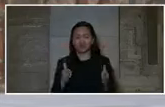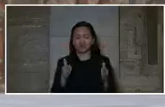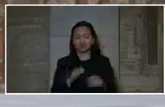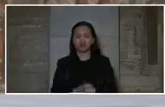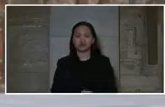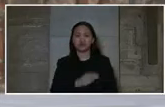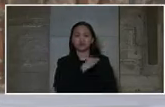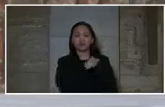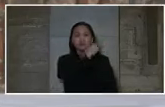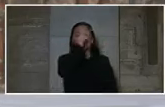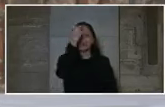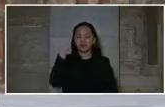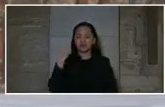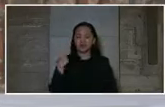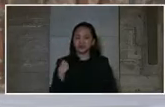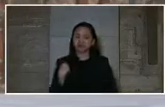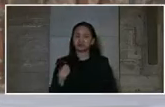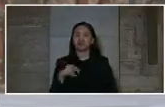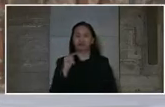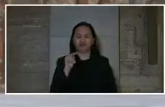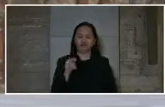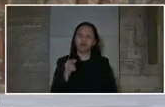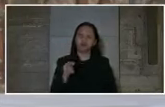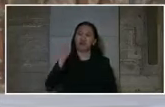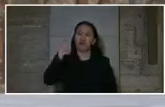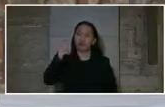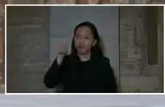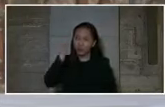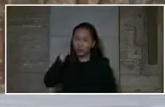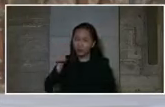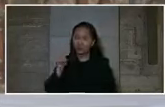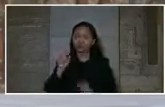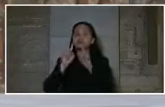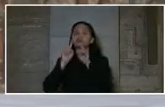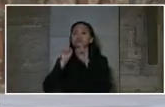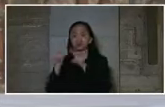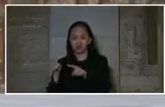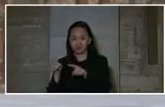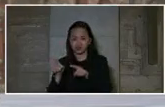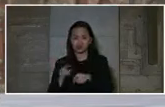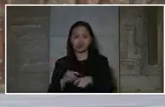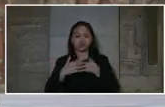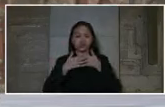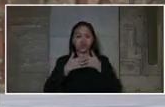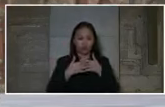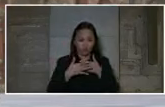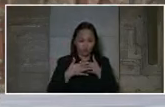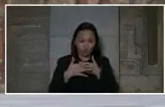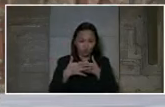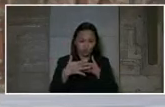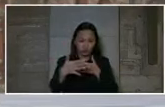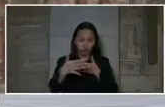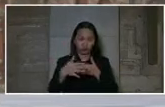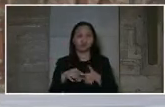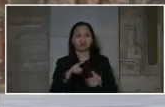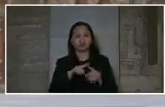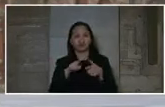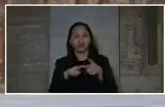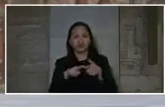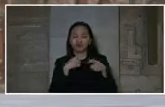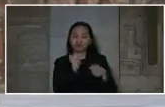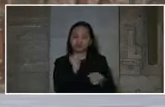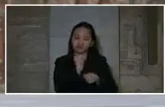Mary had to say her yes to that. Hanggang sa